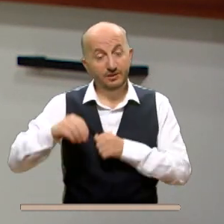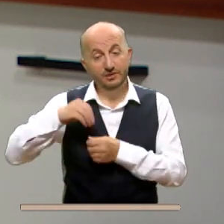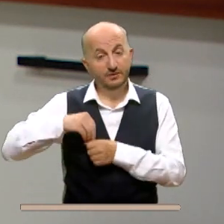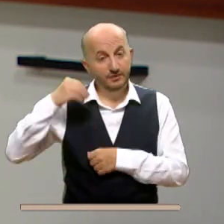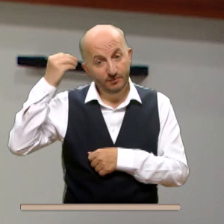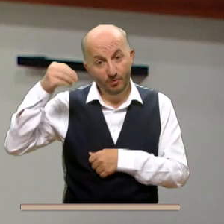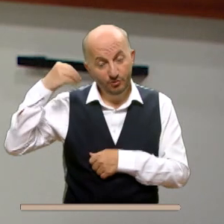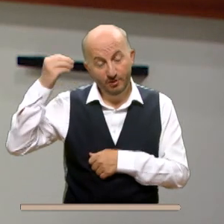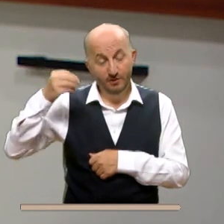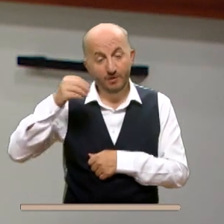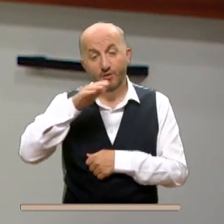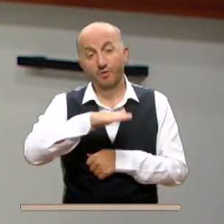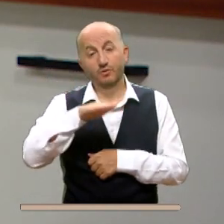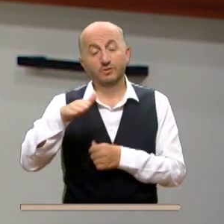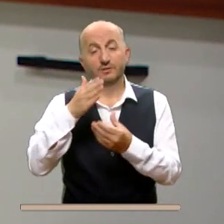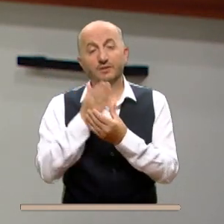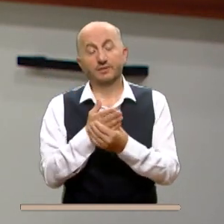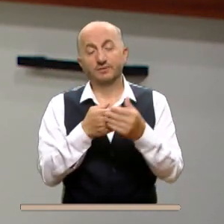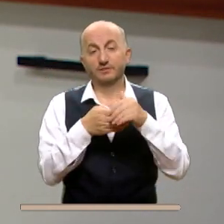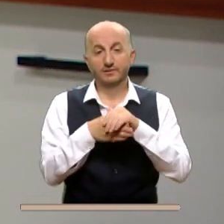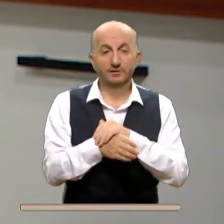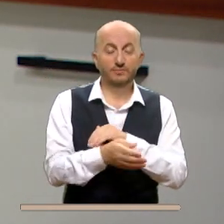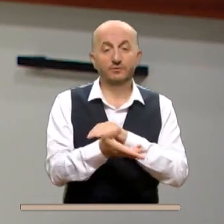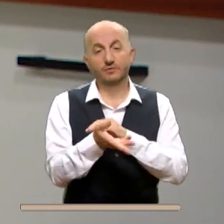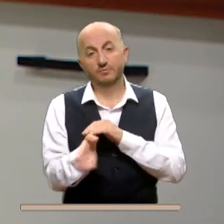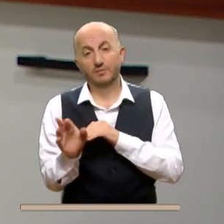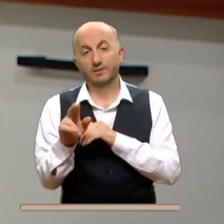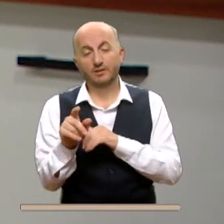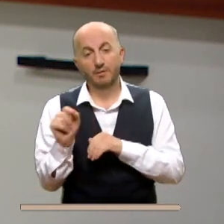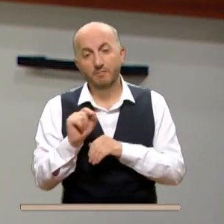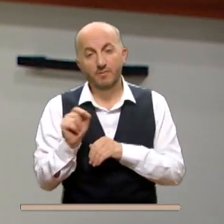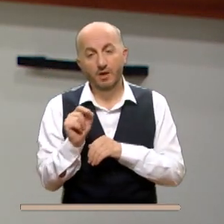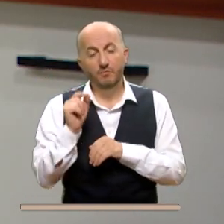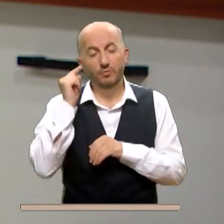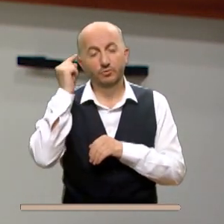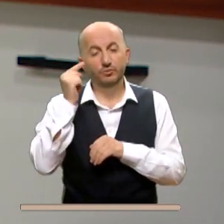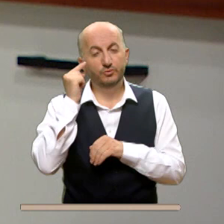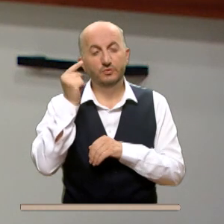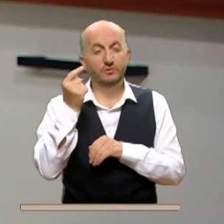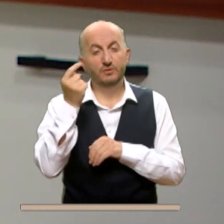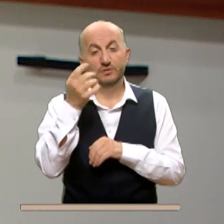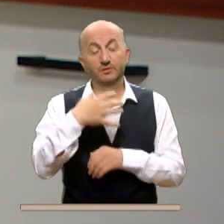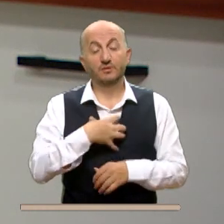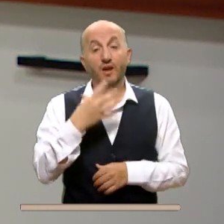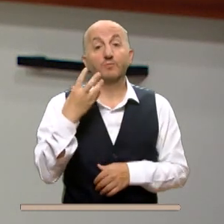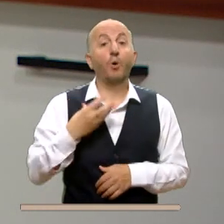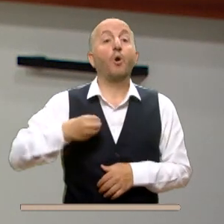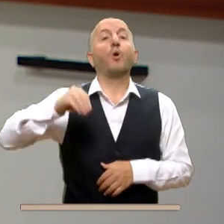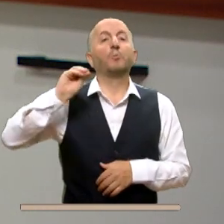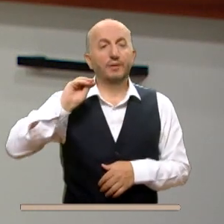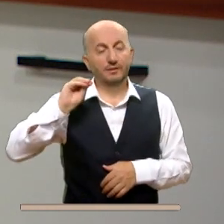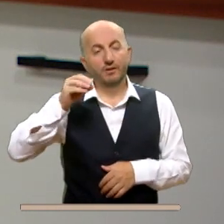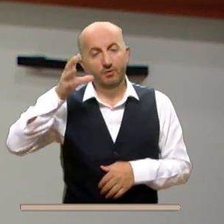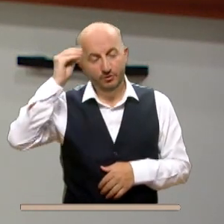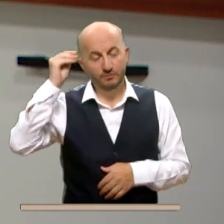hocanız öğrencinin dersine girip çıkmak gibi böyle bir memur anlayışına sahip olmadıklarını öğrendim. Eğitim koçluğuna devam